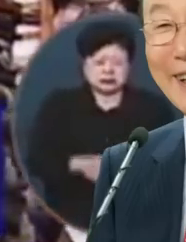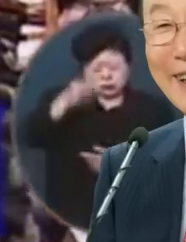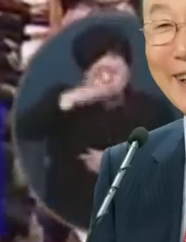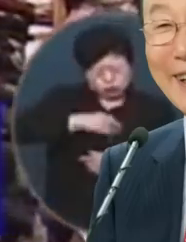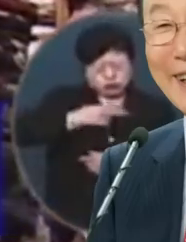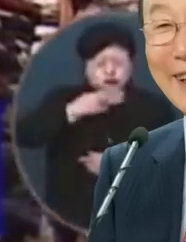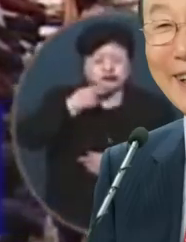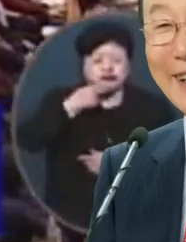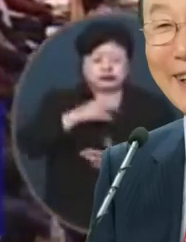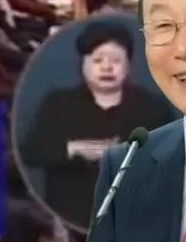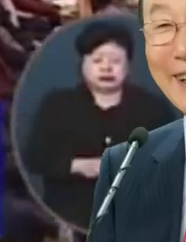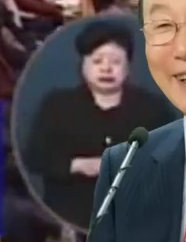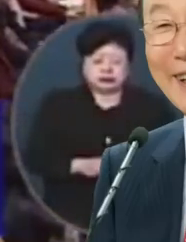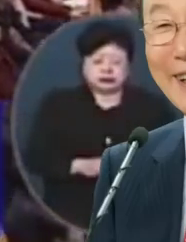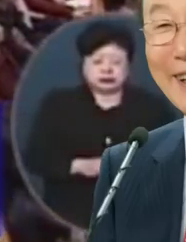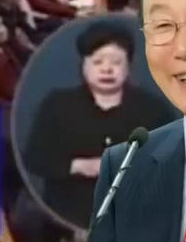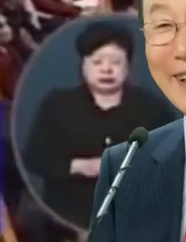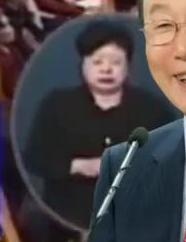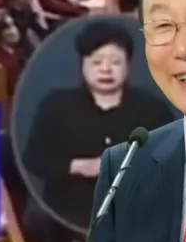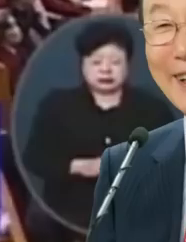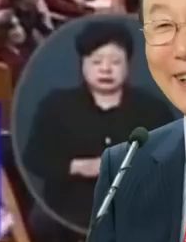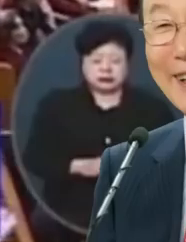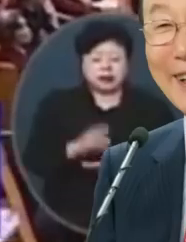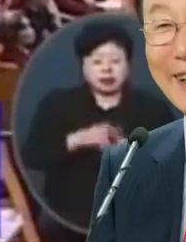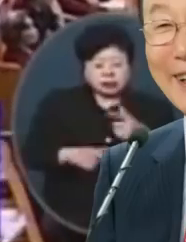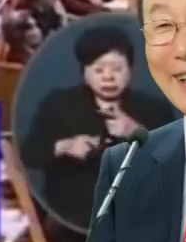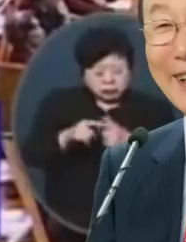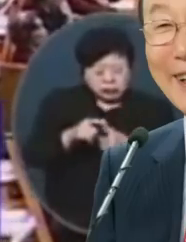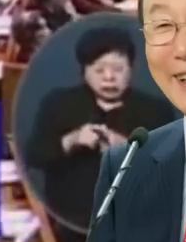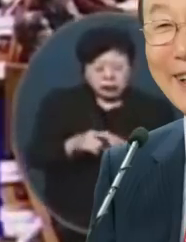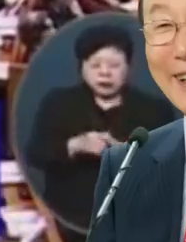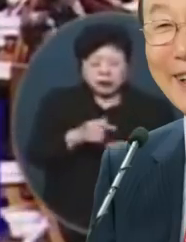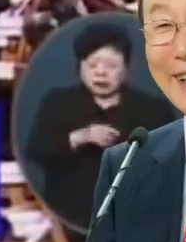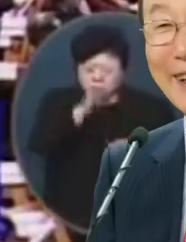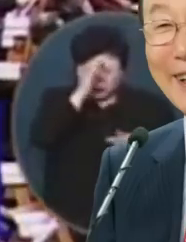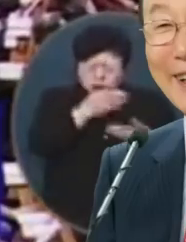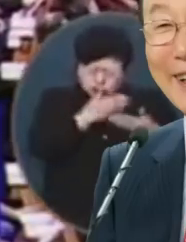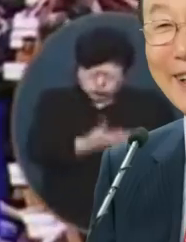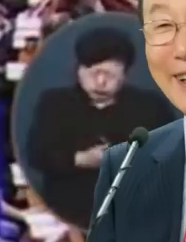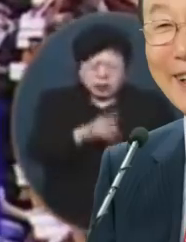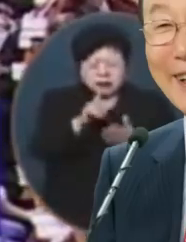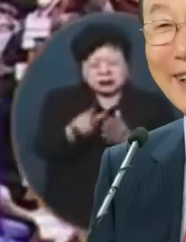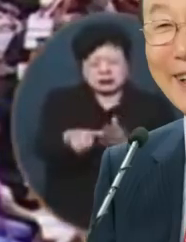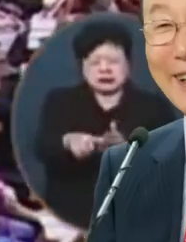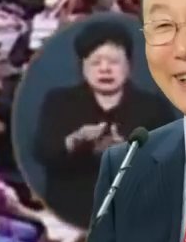효험이 없고 도리어 더 중하여졌던 차에